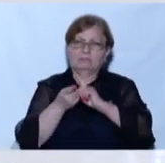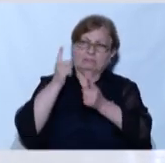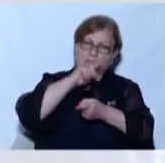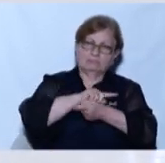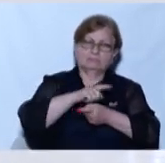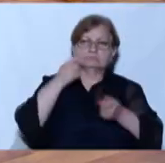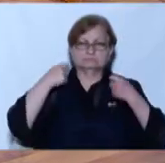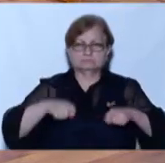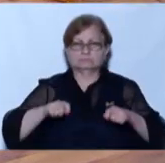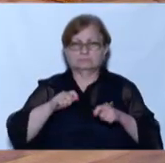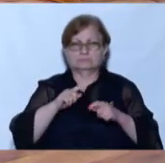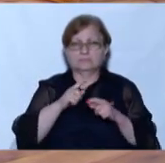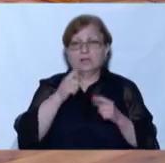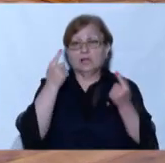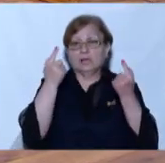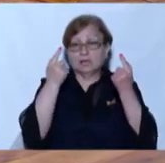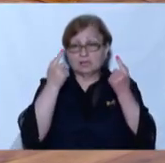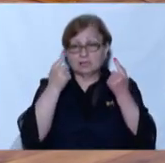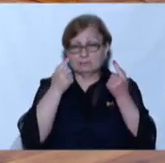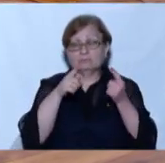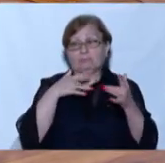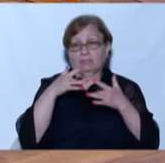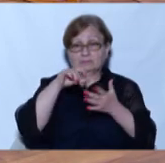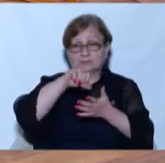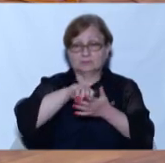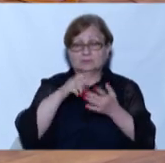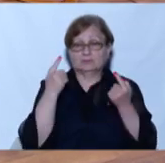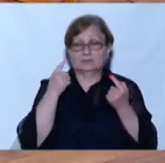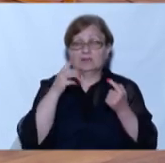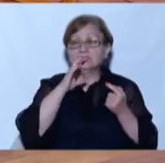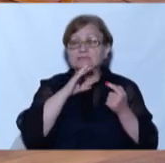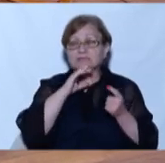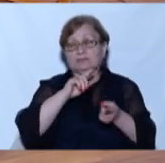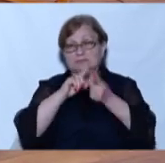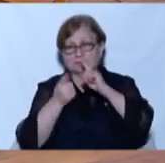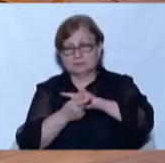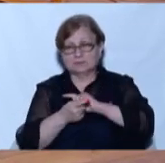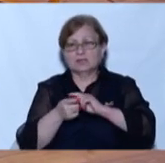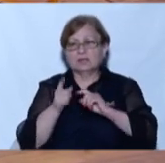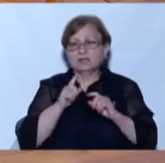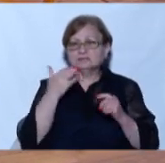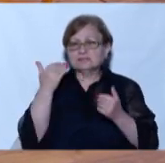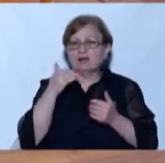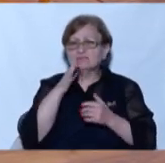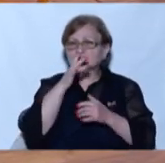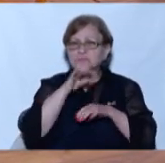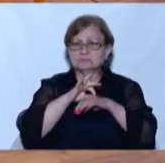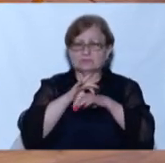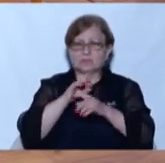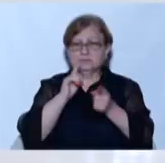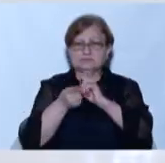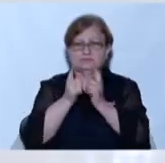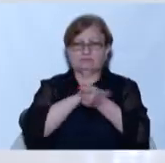ჩაცმულობას გულისხმობ. თავადები ამ პიესებში ხდება რომ თავადები არიან გლეხის ქალები არიან თავადის ქალები და აი ესე შემდეგ